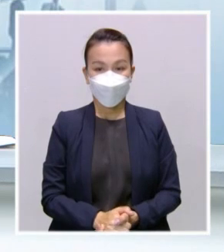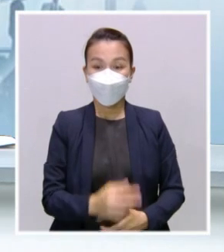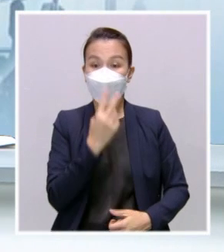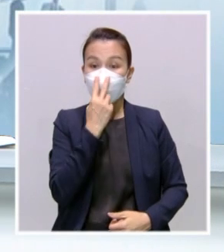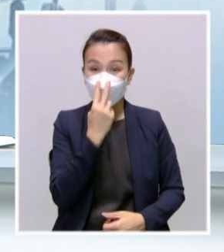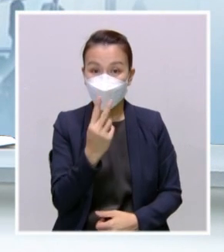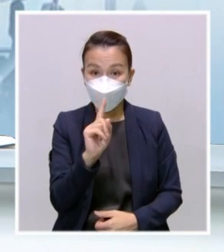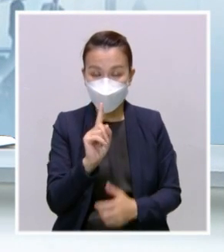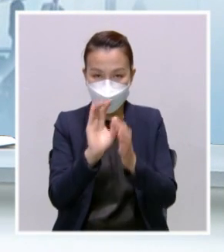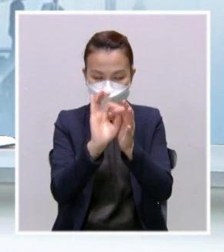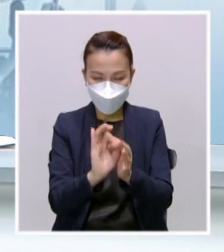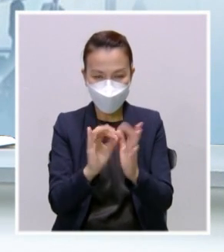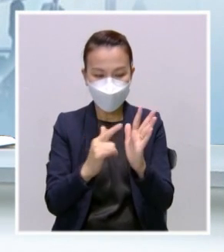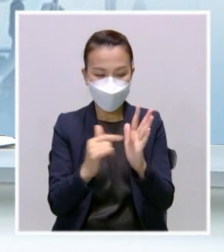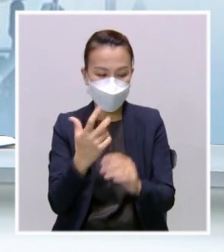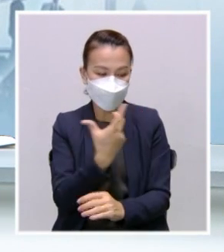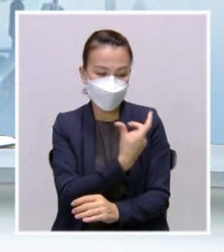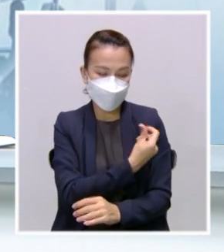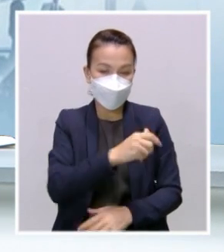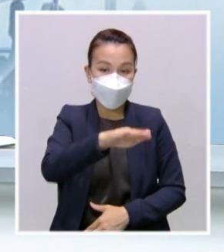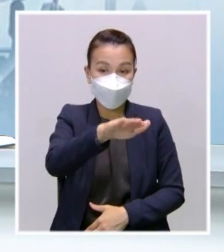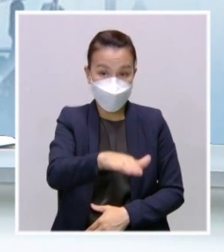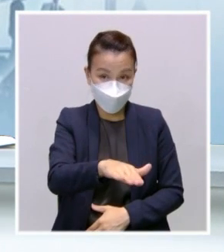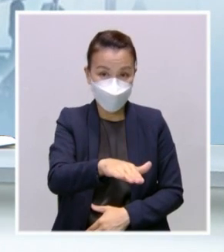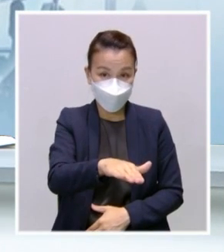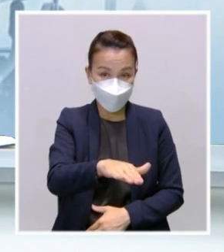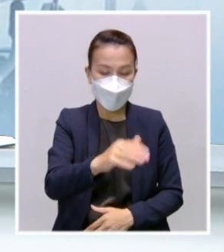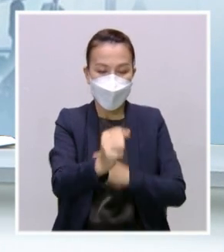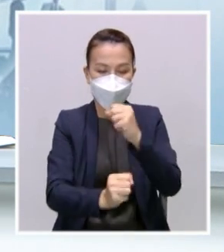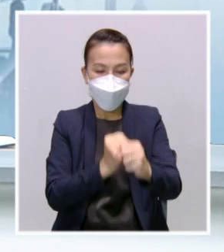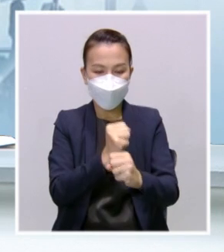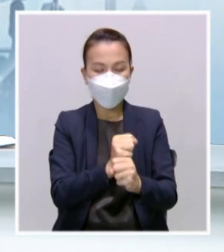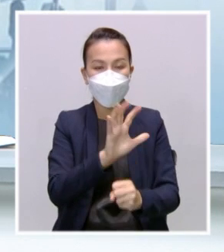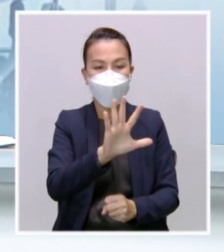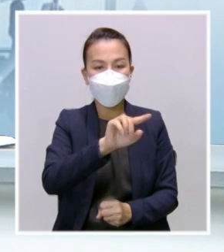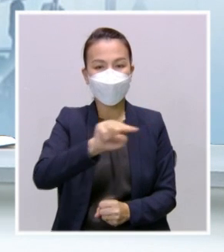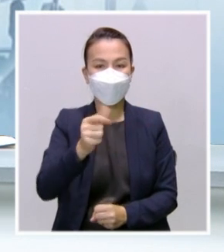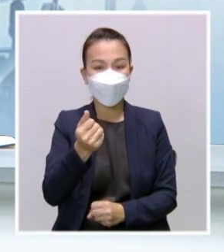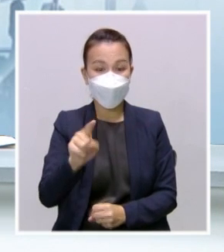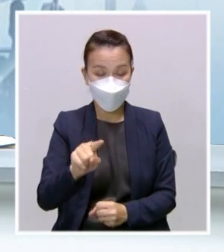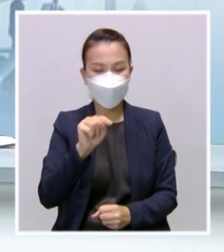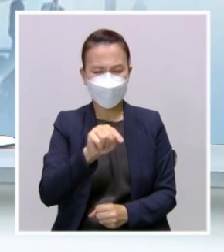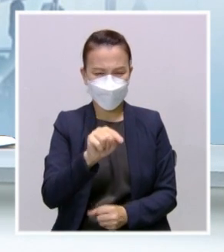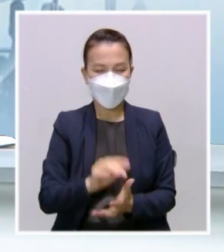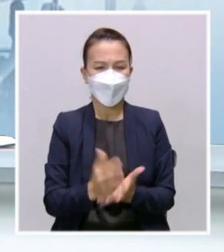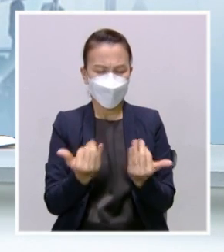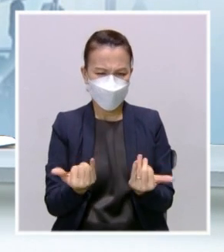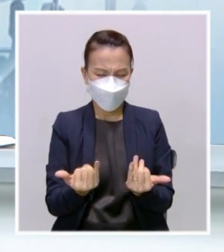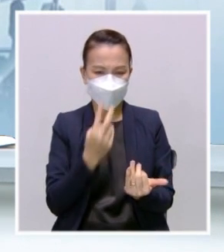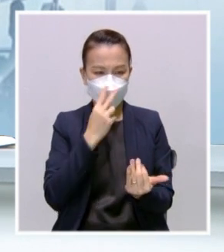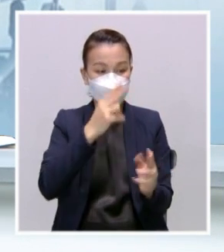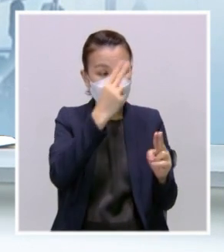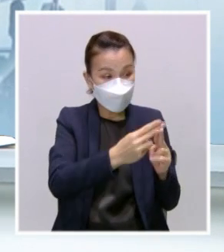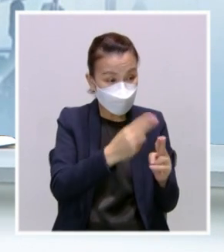นี้มาติดตามความคืบหน้าเรื่องของการฉีดวัคซีนในเด็กนะคะประเทศไทยเราค่ะอายุ 5-11 ปีในเด็กเนี่ยตอนนี้อยู่ระหว่างการสำรวจล